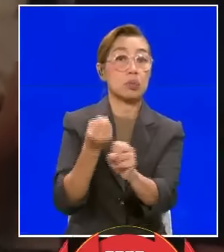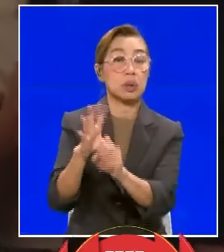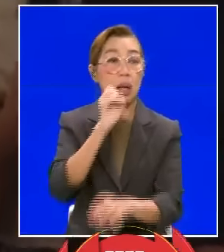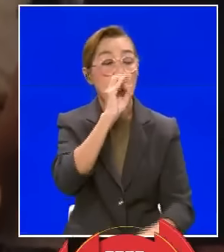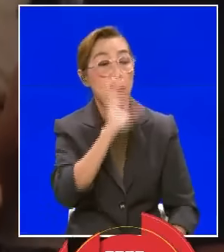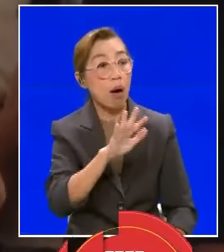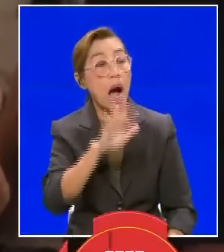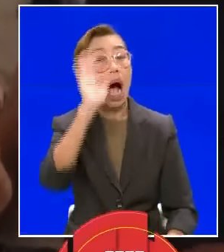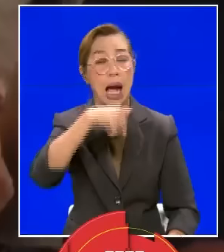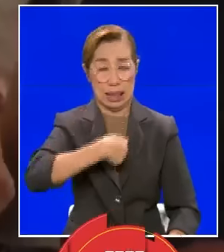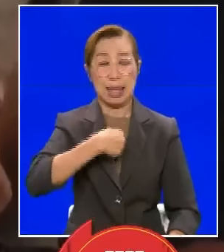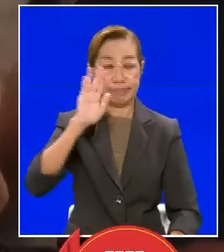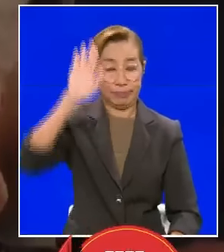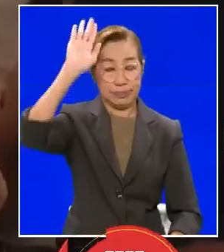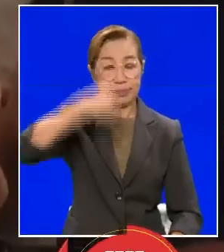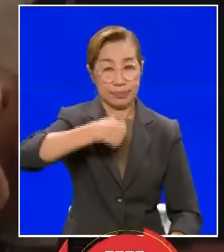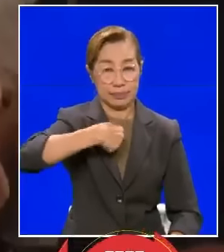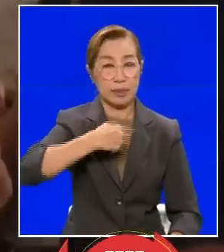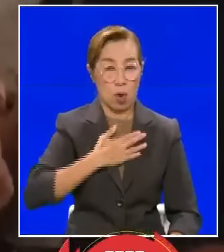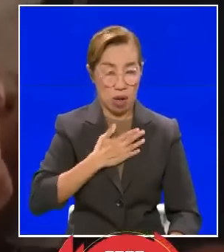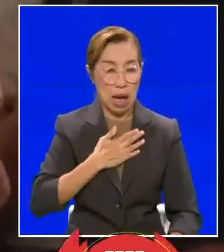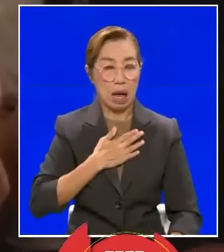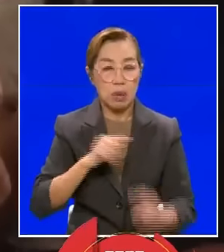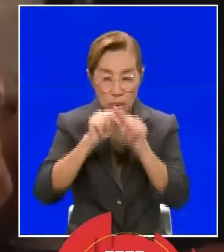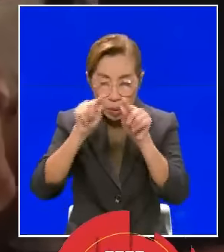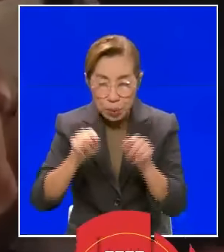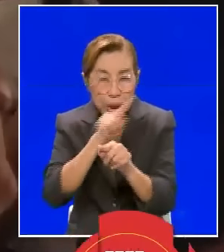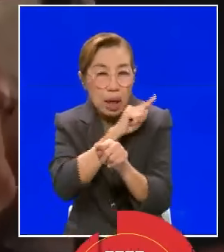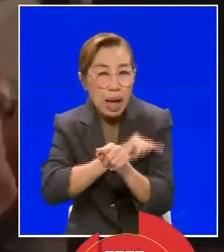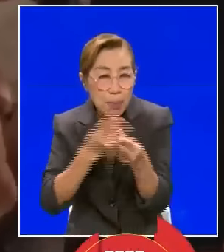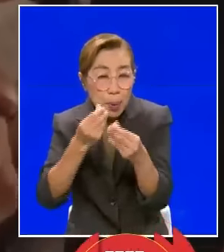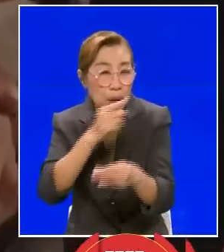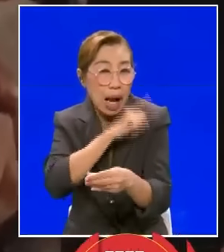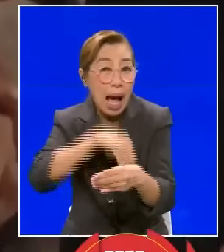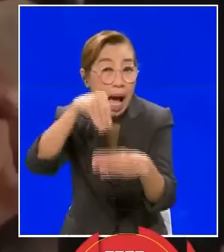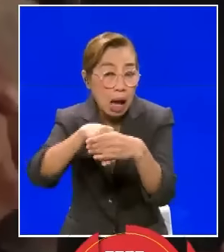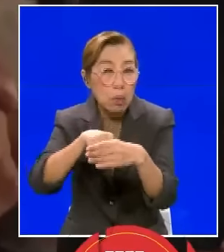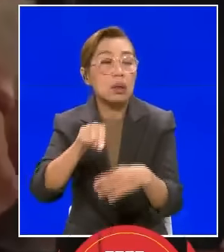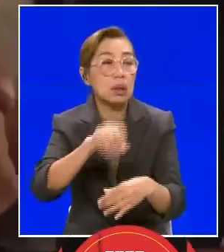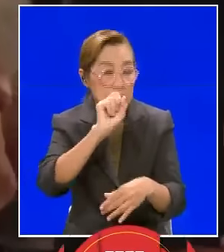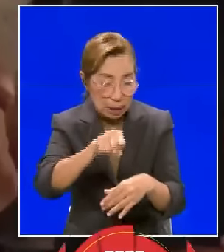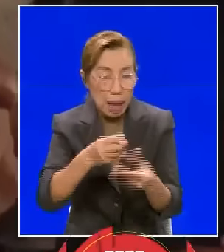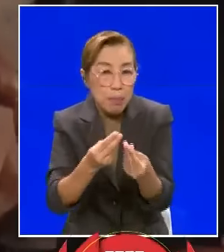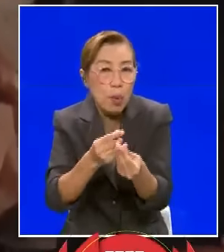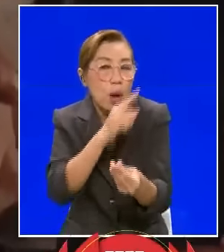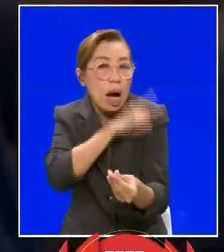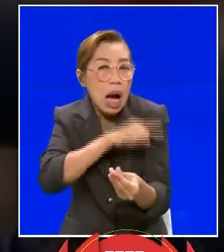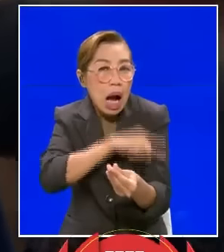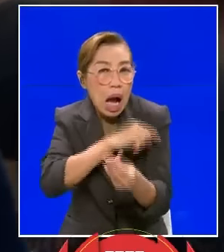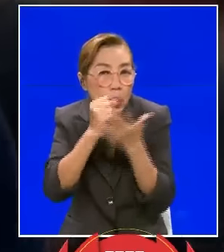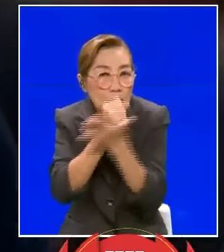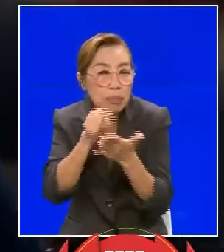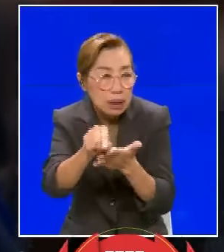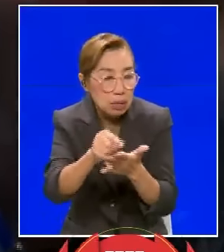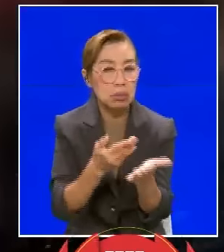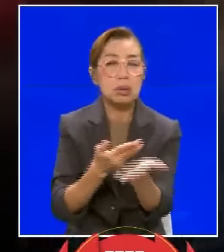ซองเนี้ยของเขาจริงๆแล้วก็เป็นสารเสพติดประเภทเฮโรอีนครับซื้อมา50บาทเอาไว้เสพ